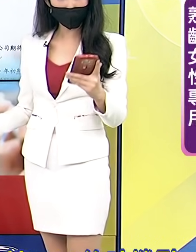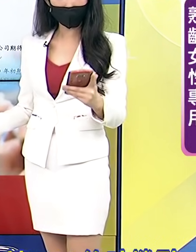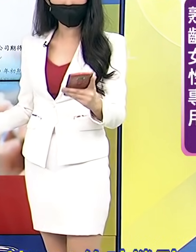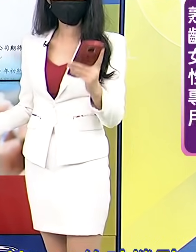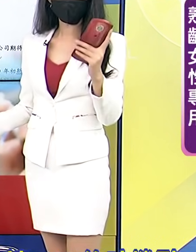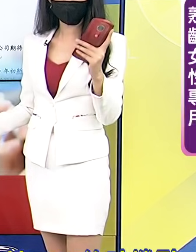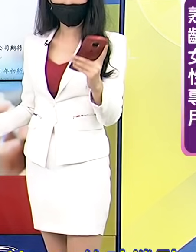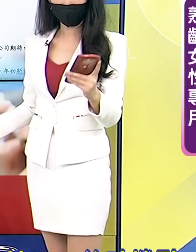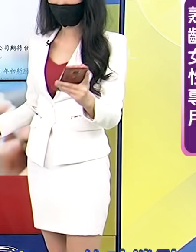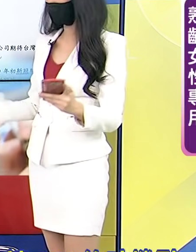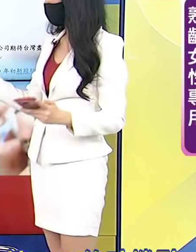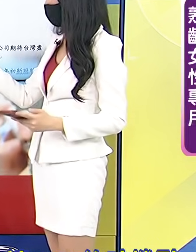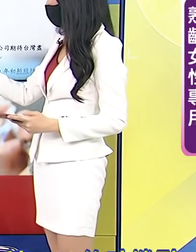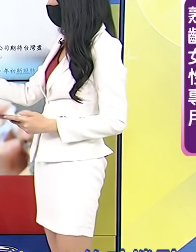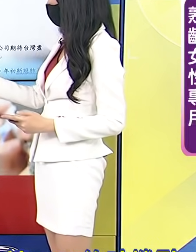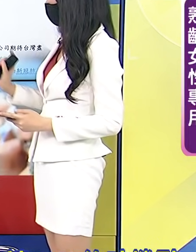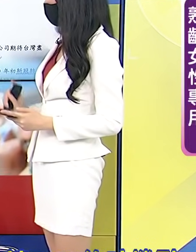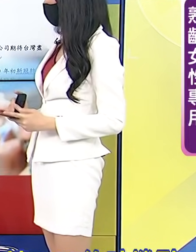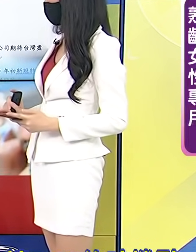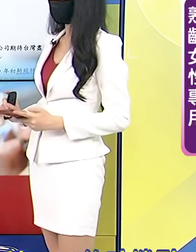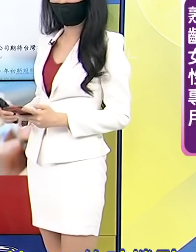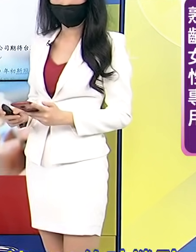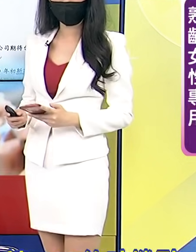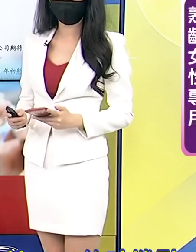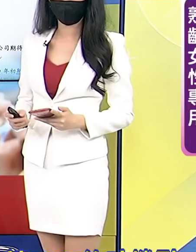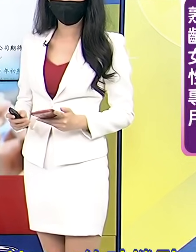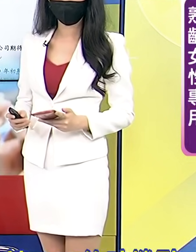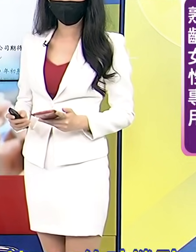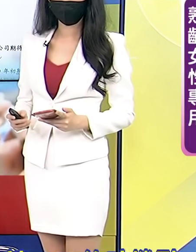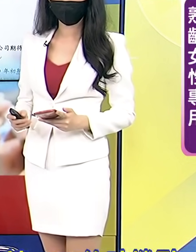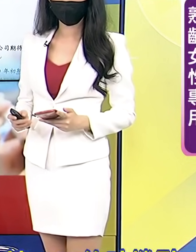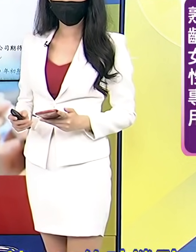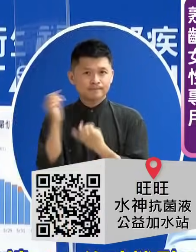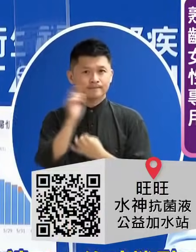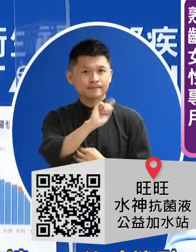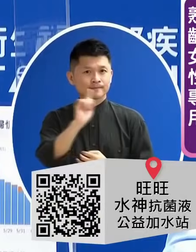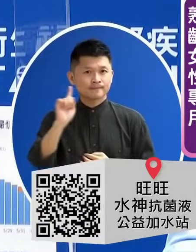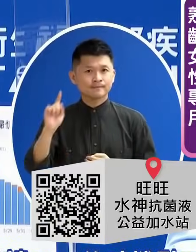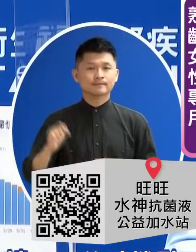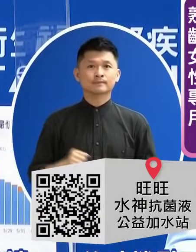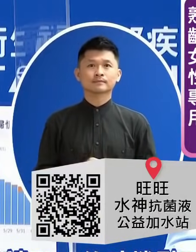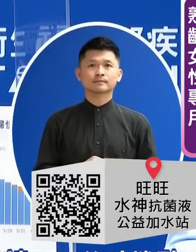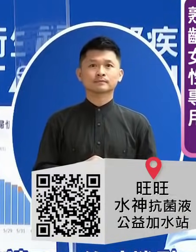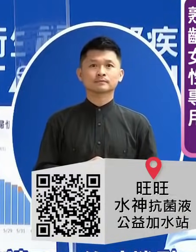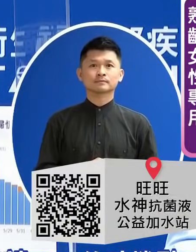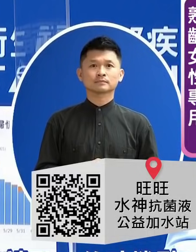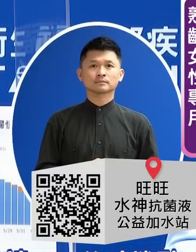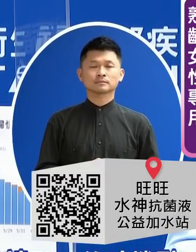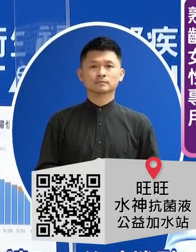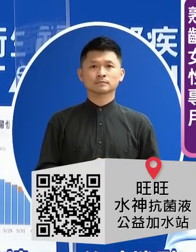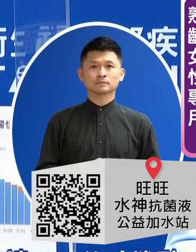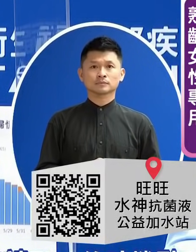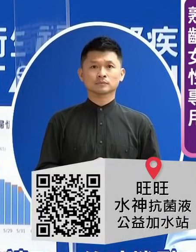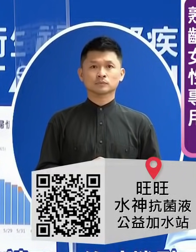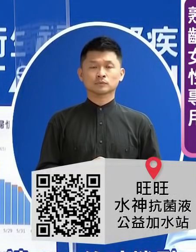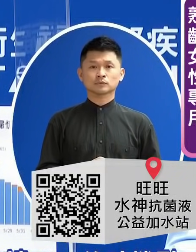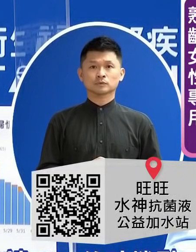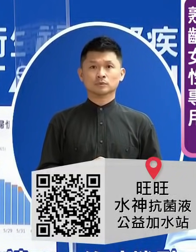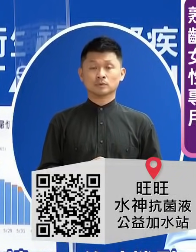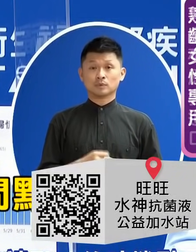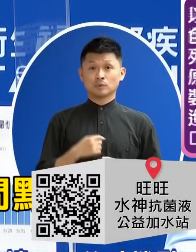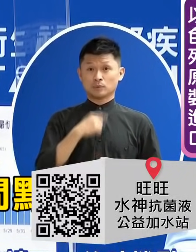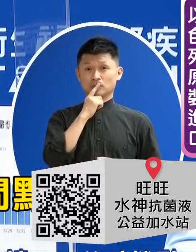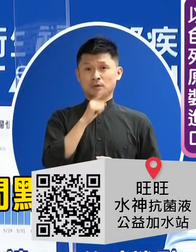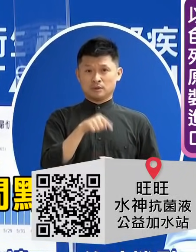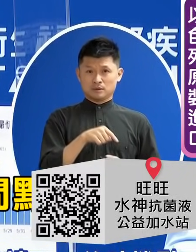们也要求减掉要紧急的介入来侦办。 官都讲，就是我并不是说他们只有这种，我是说